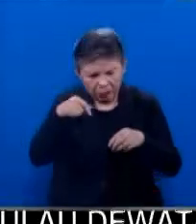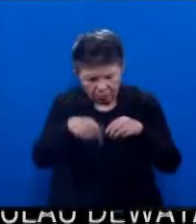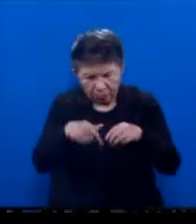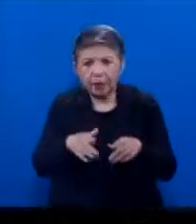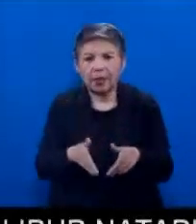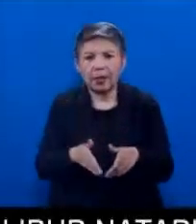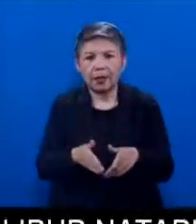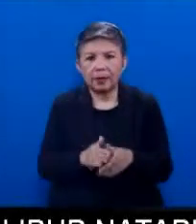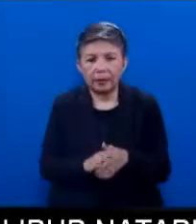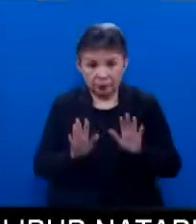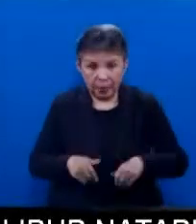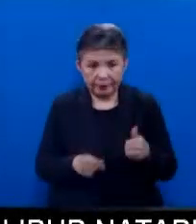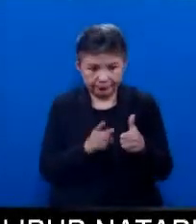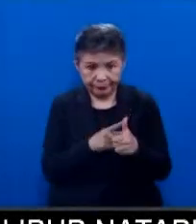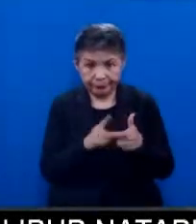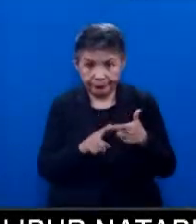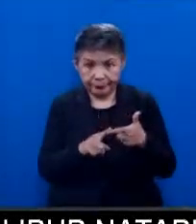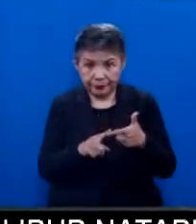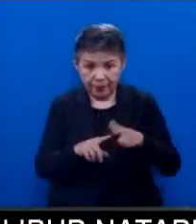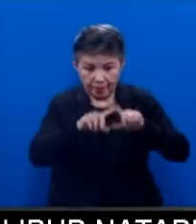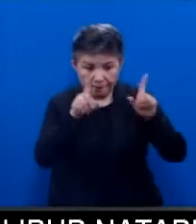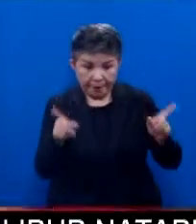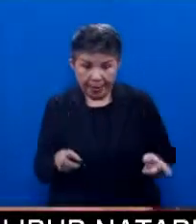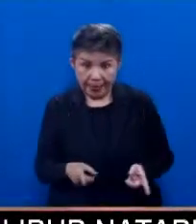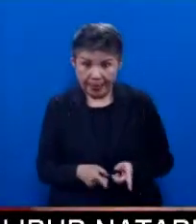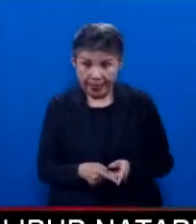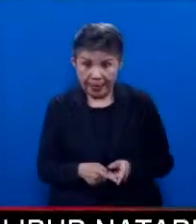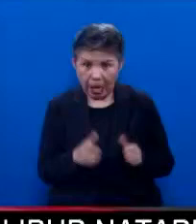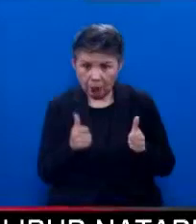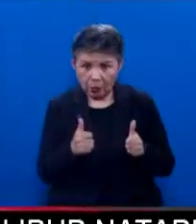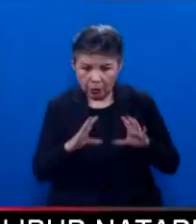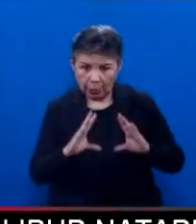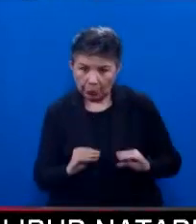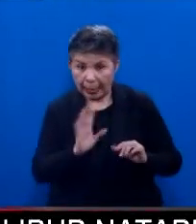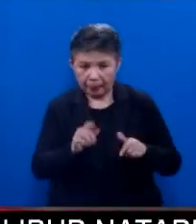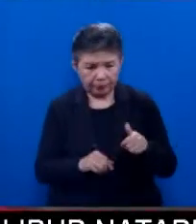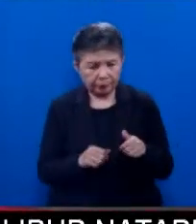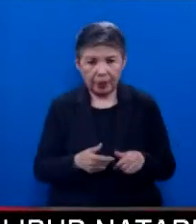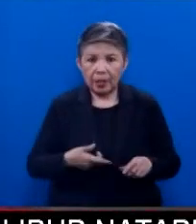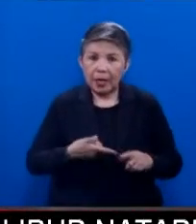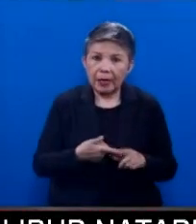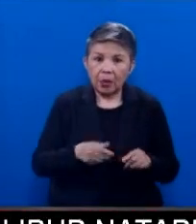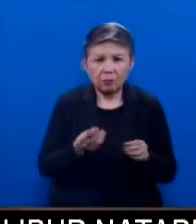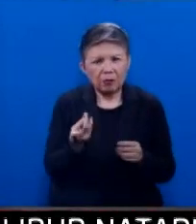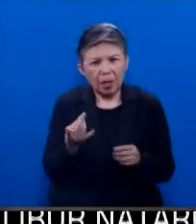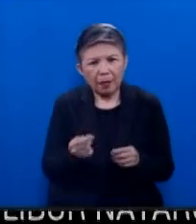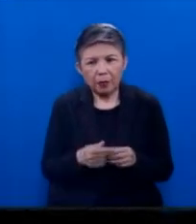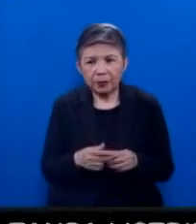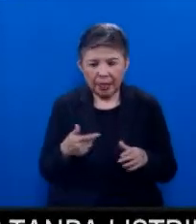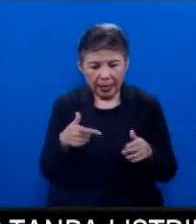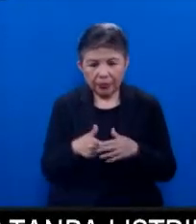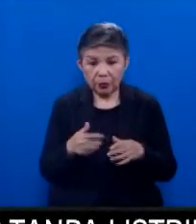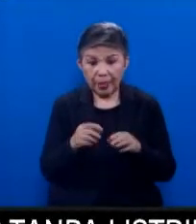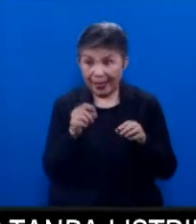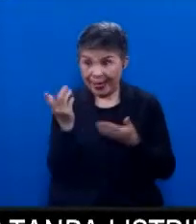itu. Selanjutnya, periksa tekanan angin ban secara berkala. Untuk mengetahui berapa tekanan ideal ban, bisa dilihat langsung pada